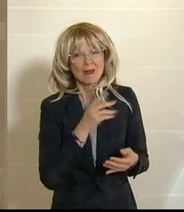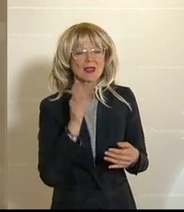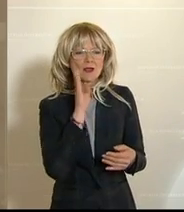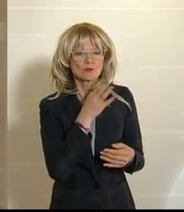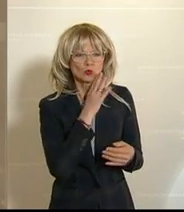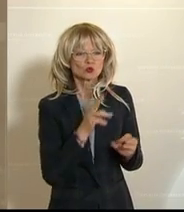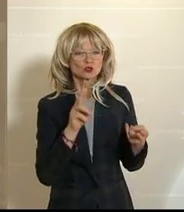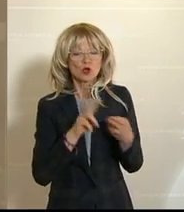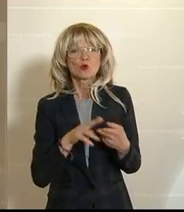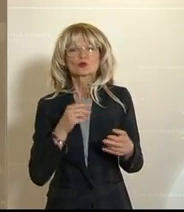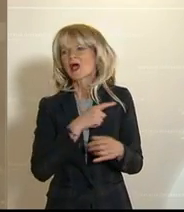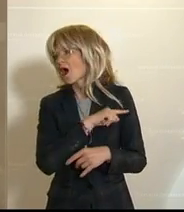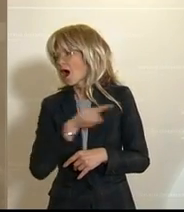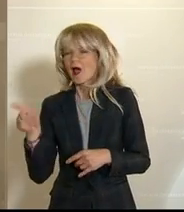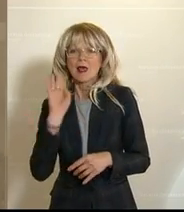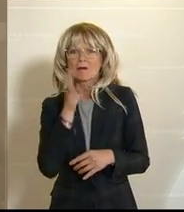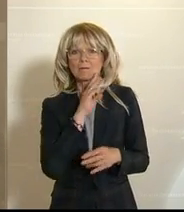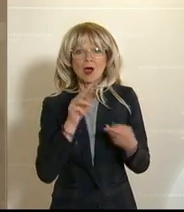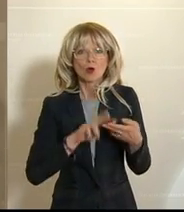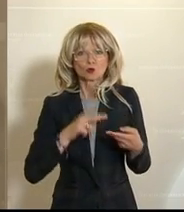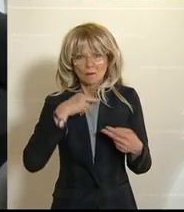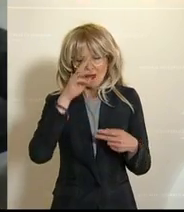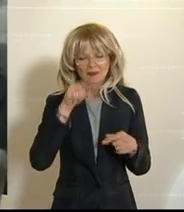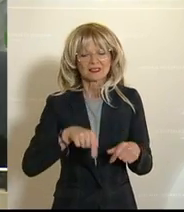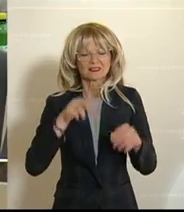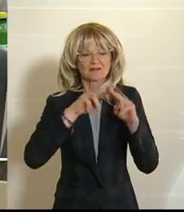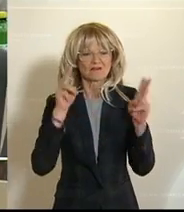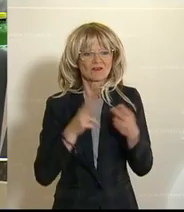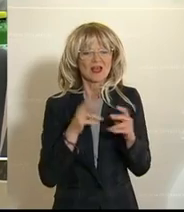möglichst anständige Pension, von der sie gut leben können.